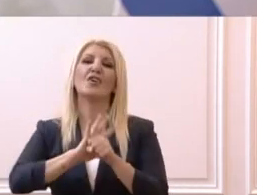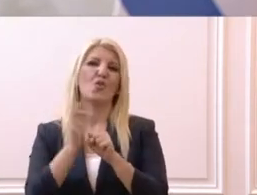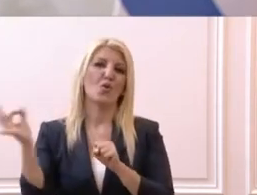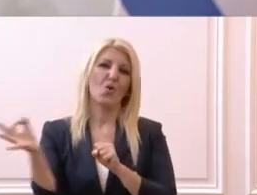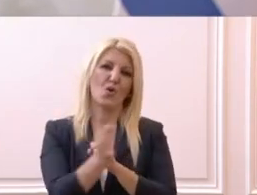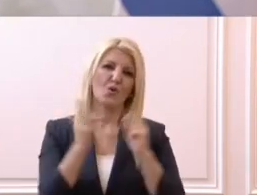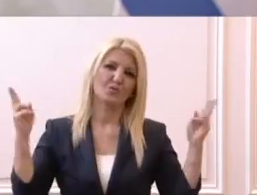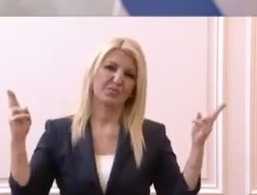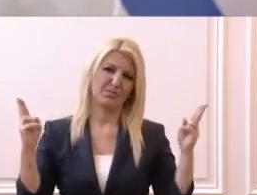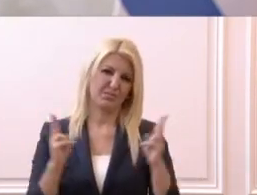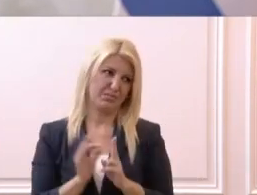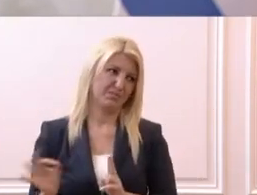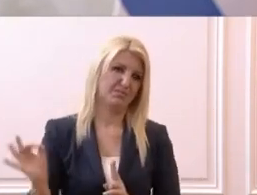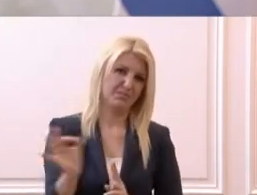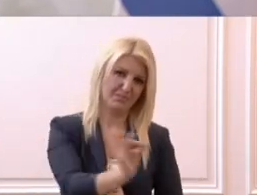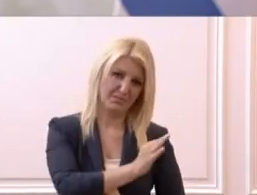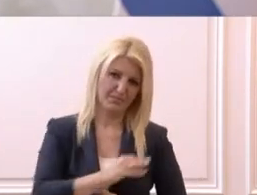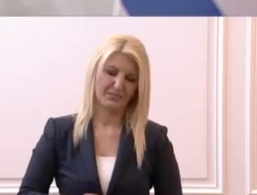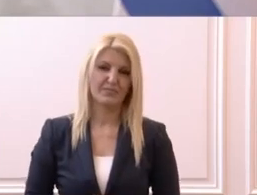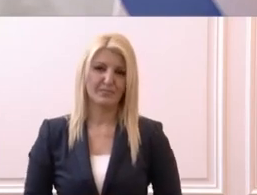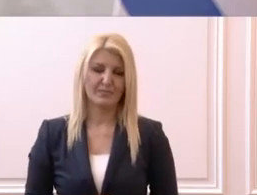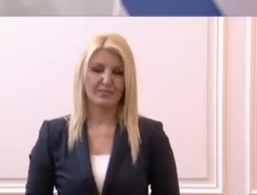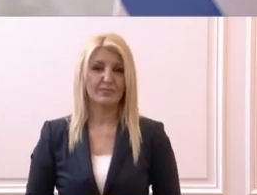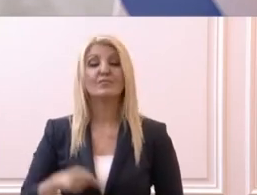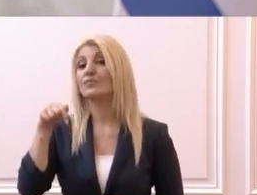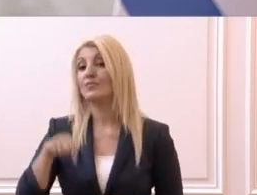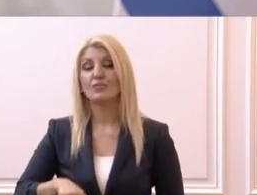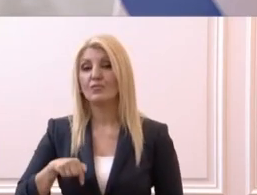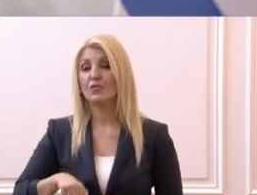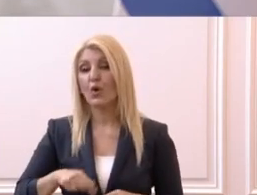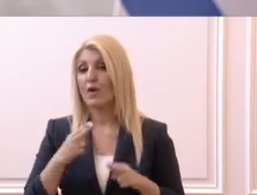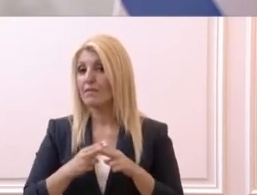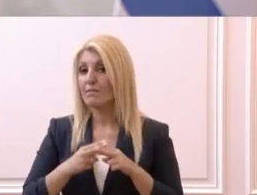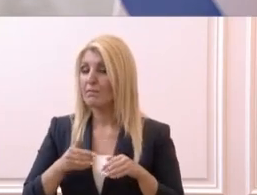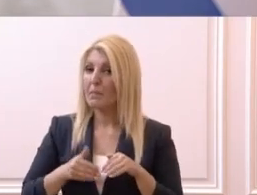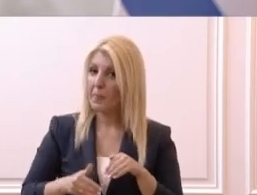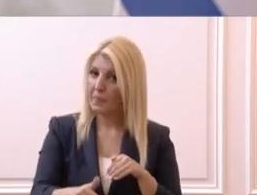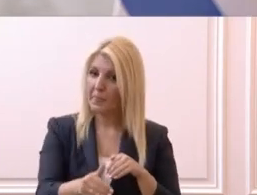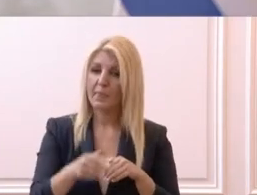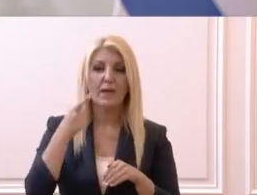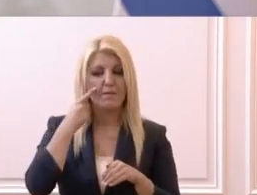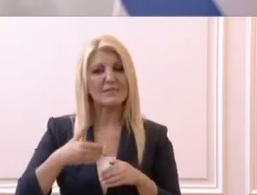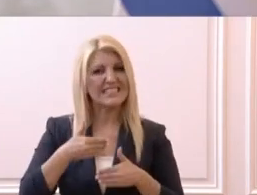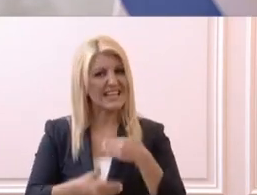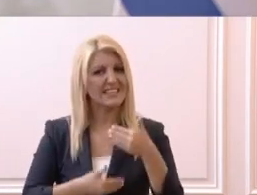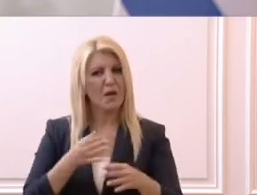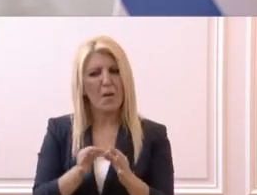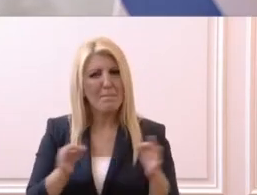το τελευταίο αποκτά μια ξεχωριστή σημασία, ειδικά τώρα, που η σταδιακή άρση των μέτρων